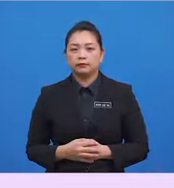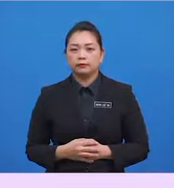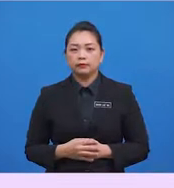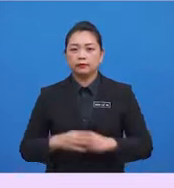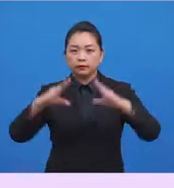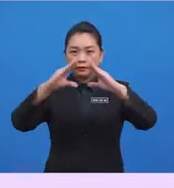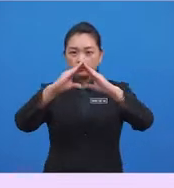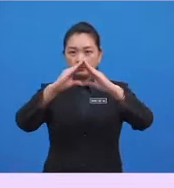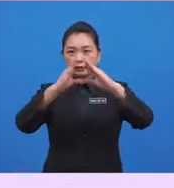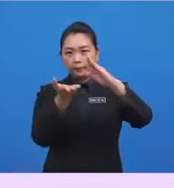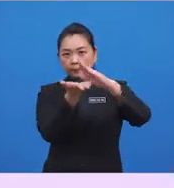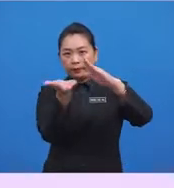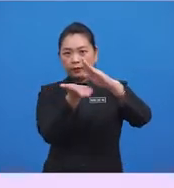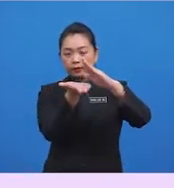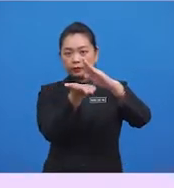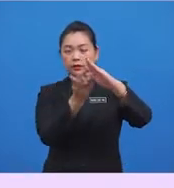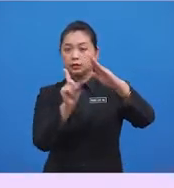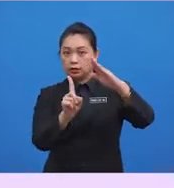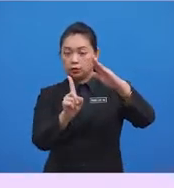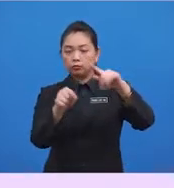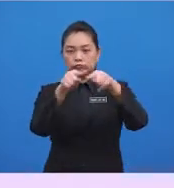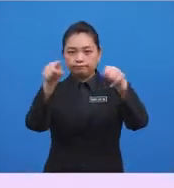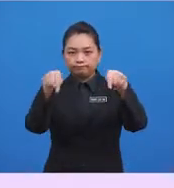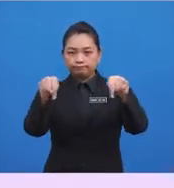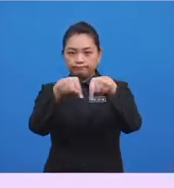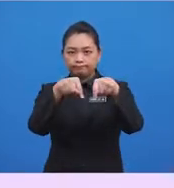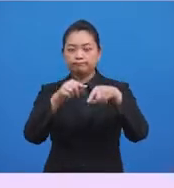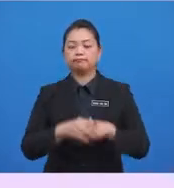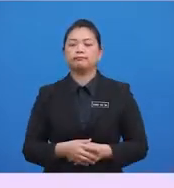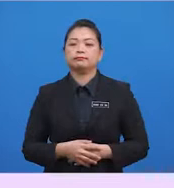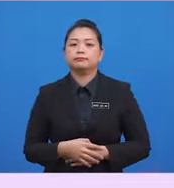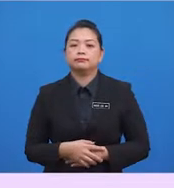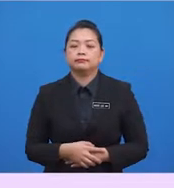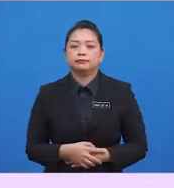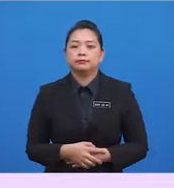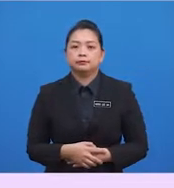Kemudian, satu. Satu kepingan segi empat sama.